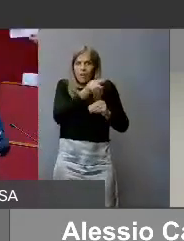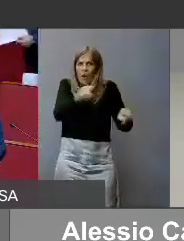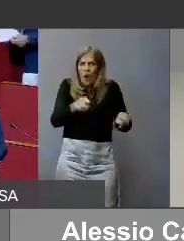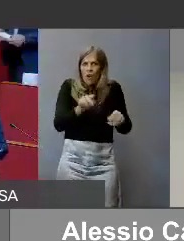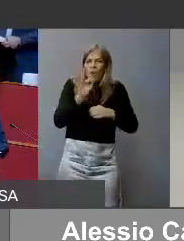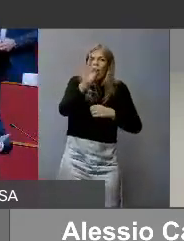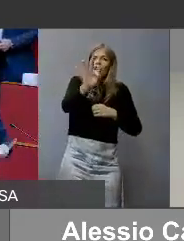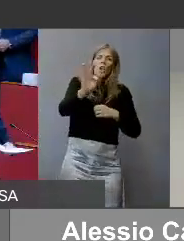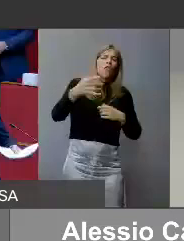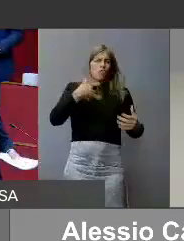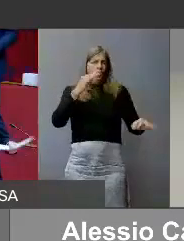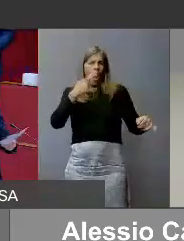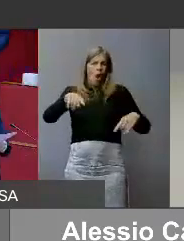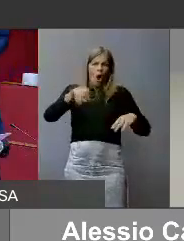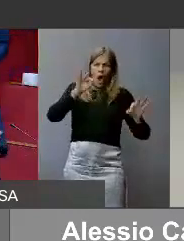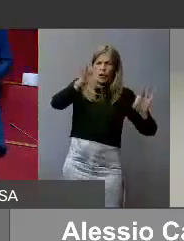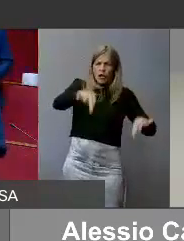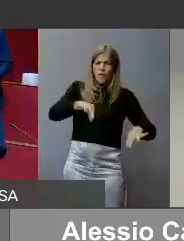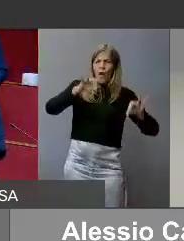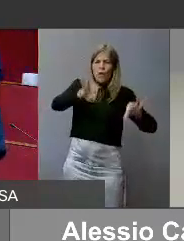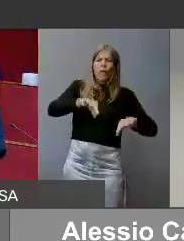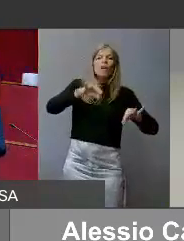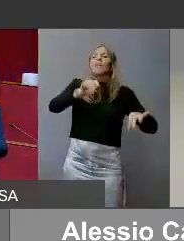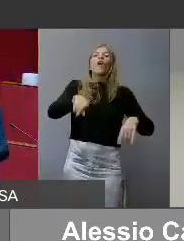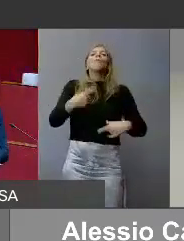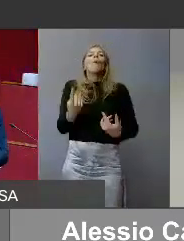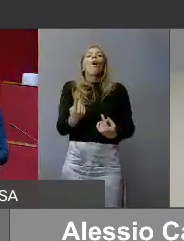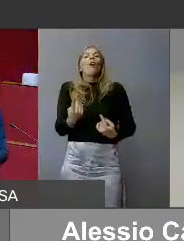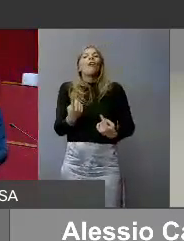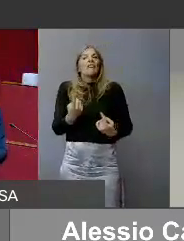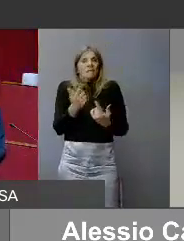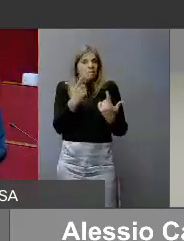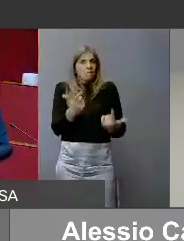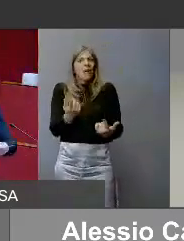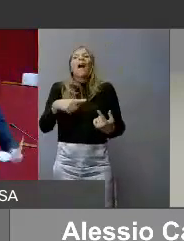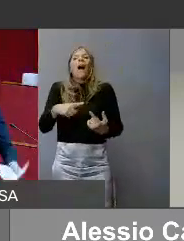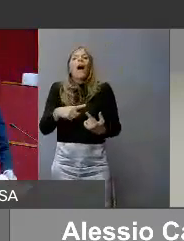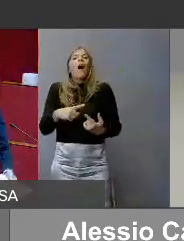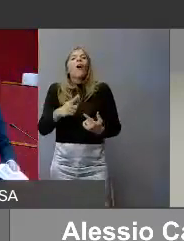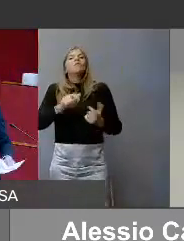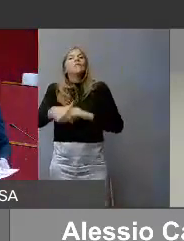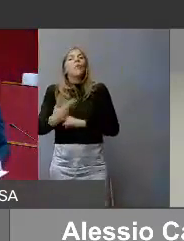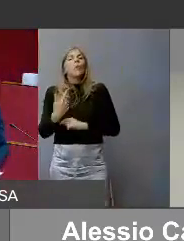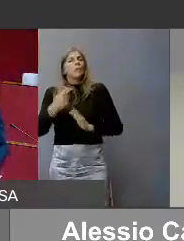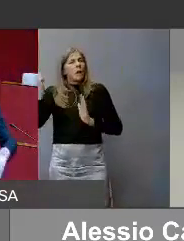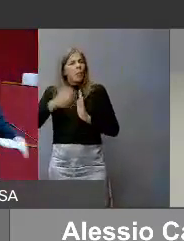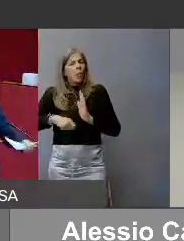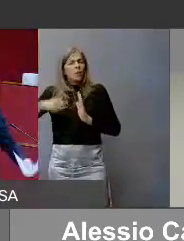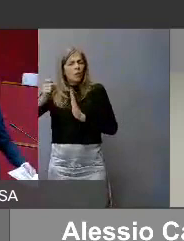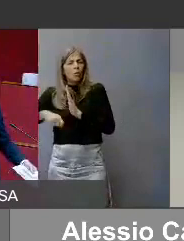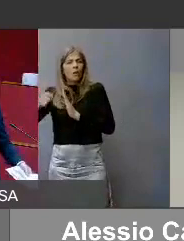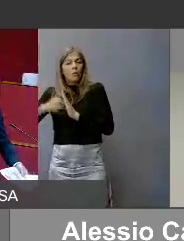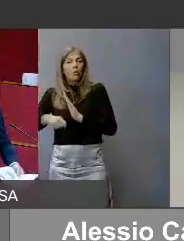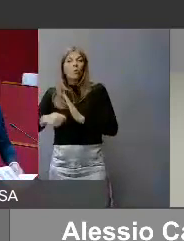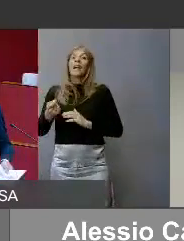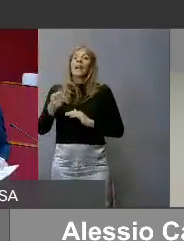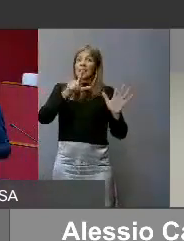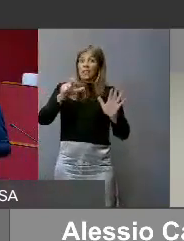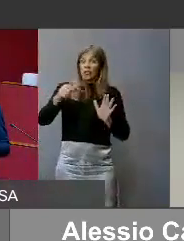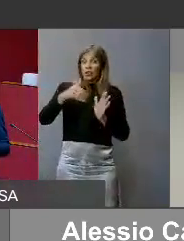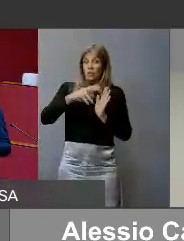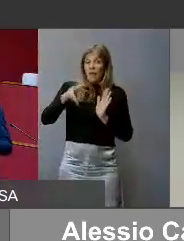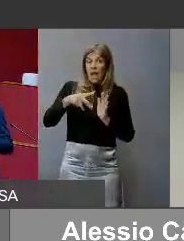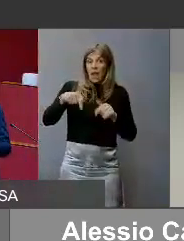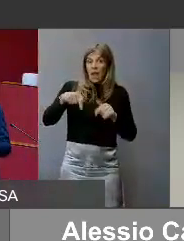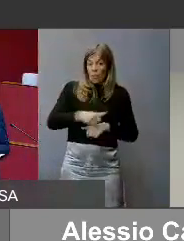ci porta a tutti i cittadini a pagare multe per 700mila euro quest'anno 500 mila euro l'anno scorso 400 mila euro l'anno